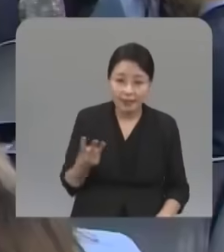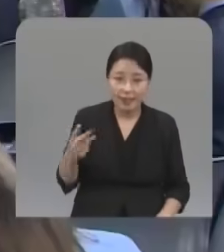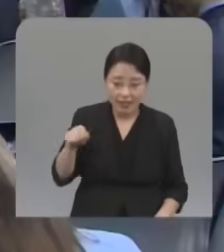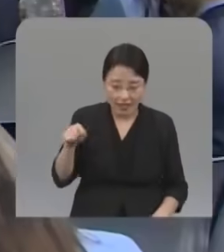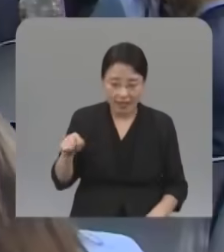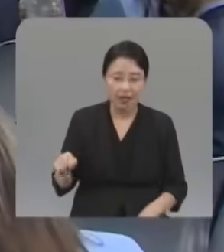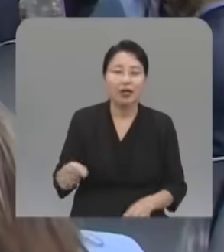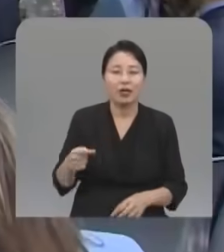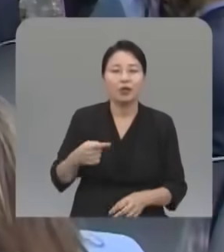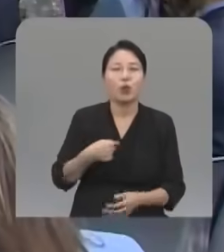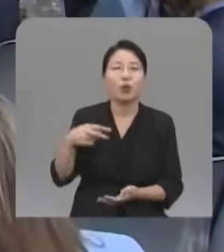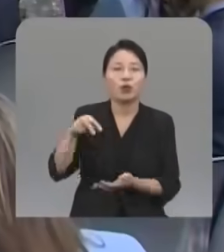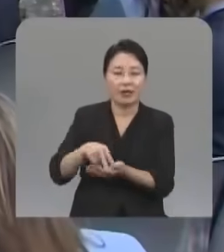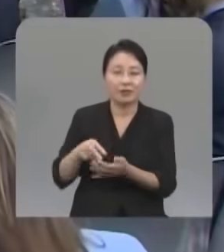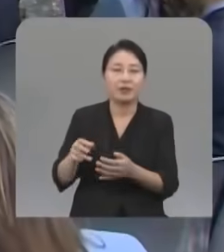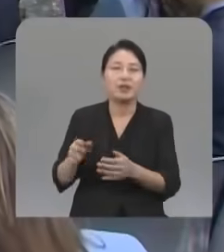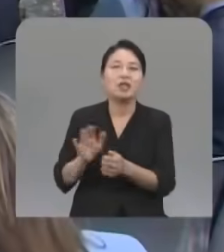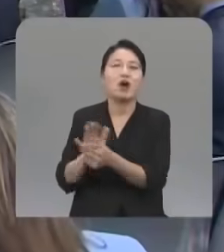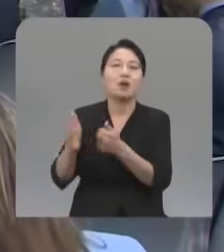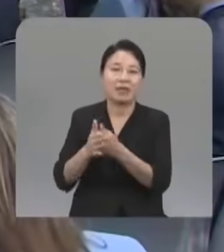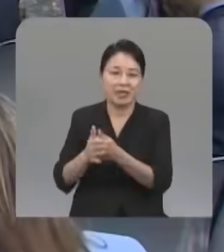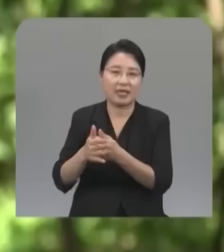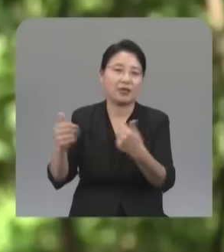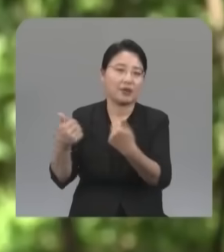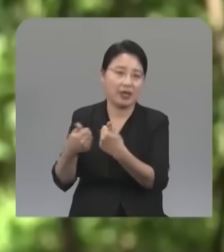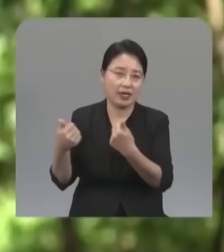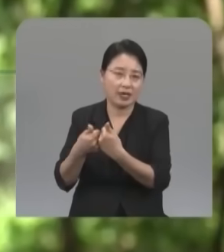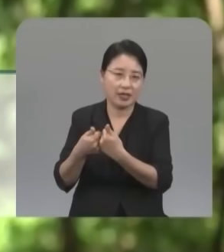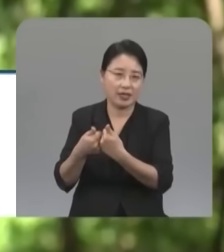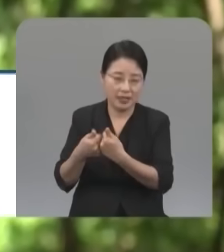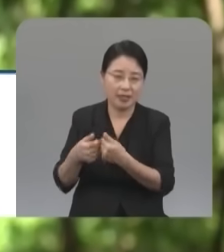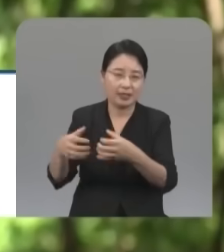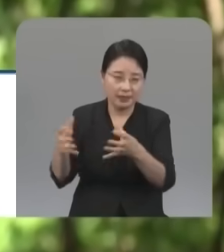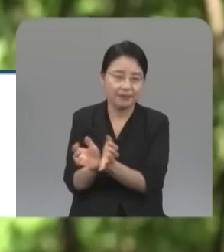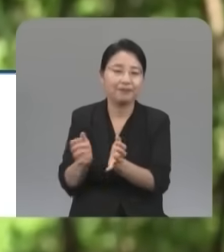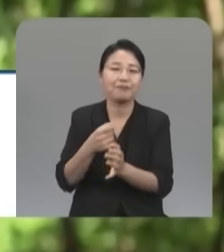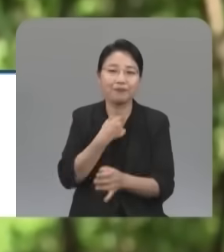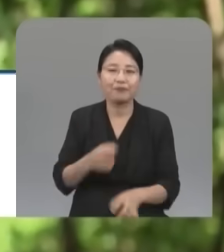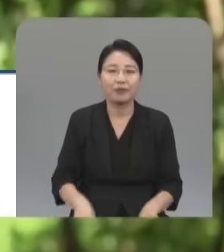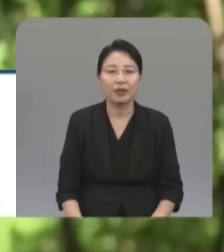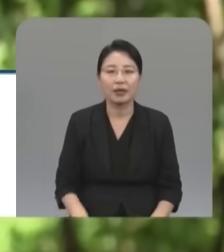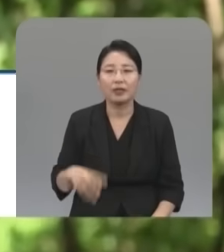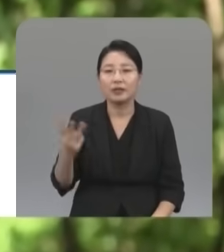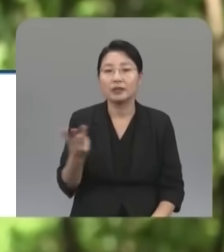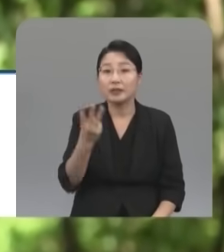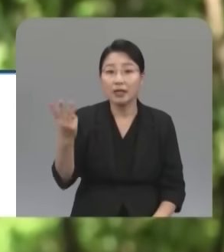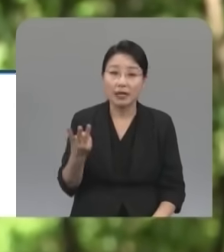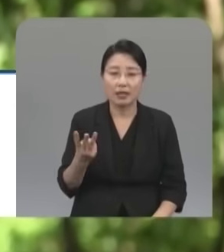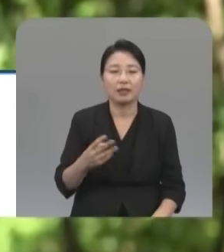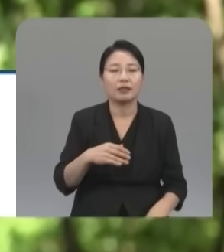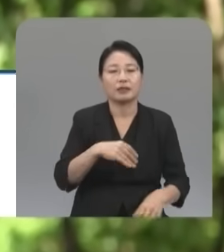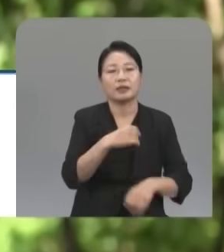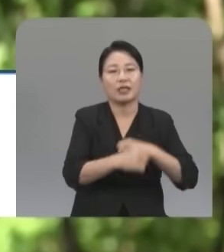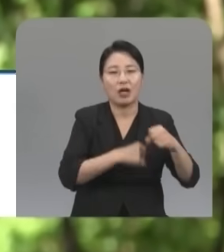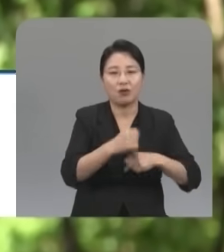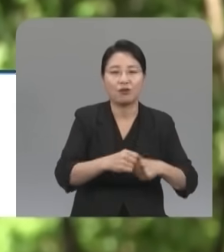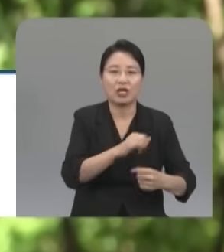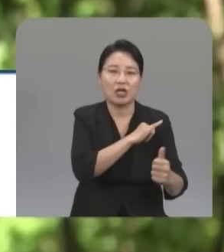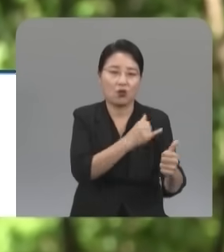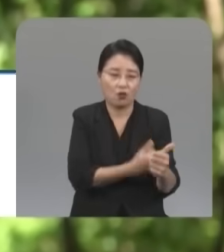독립 협의체로 끌어올리자는 합의가 이뤄졌습니다. 한미일 3국이 자유, 인권,